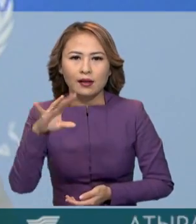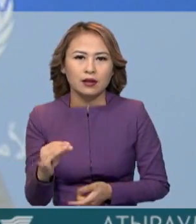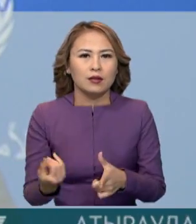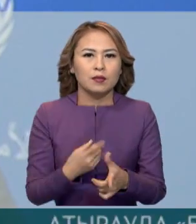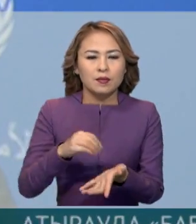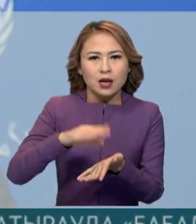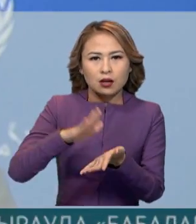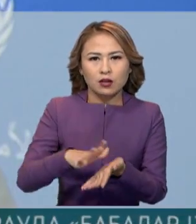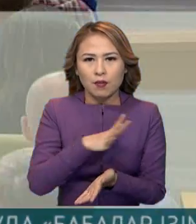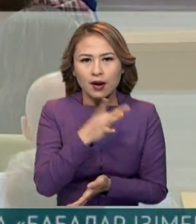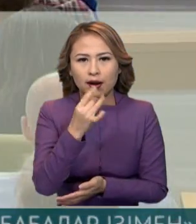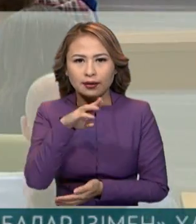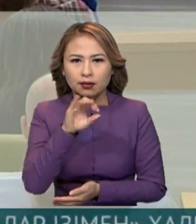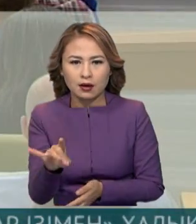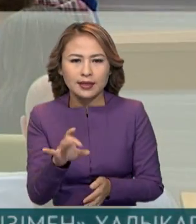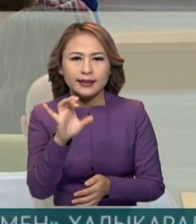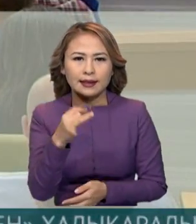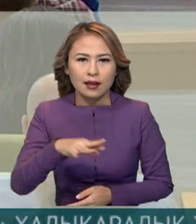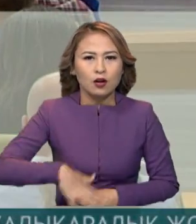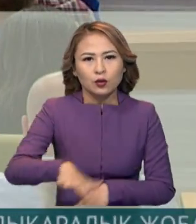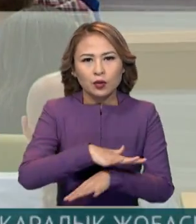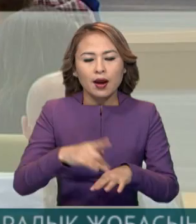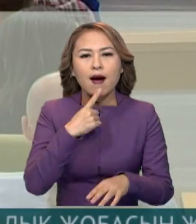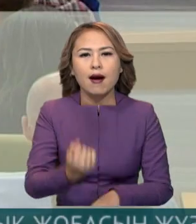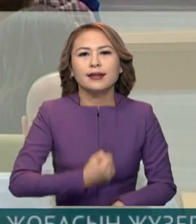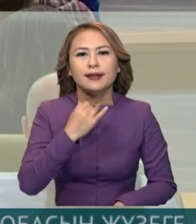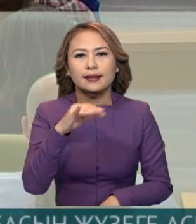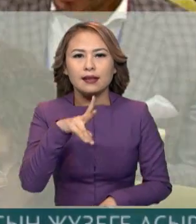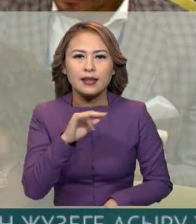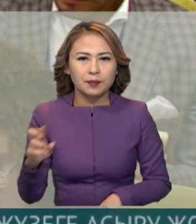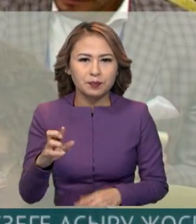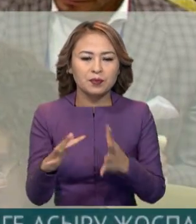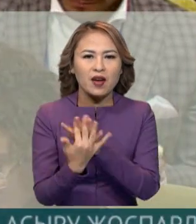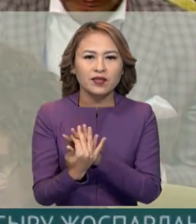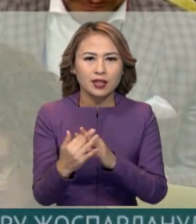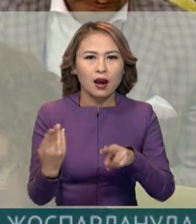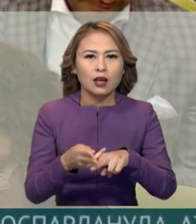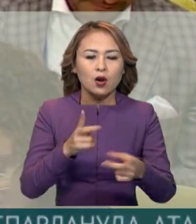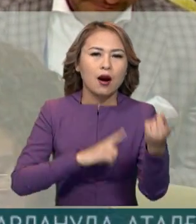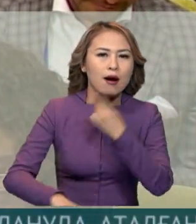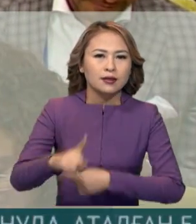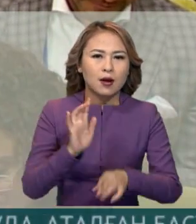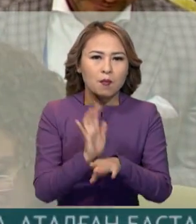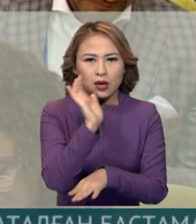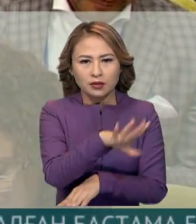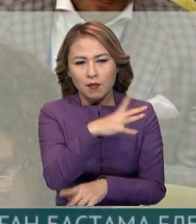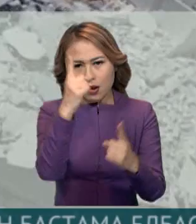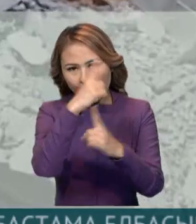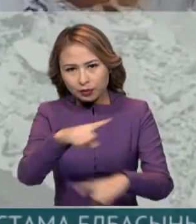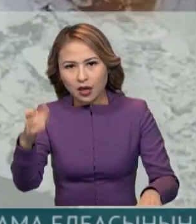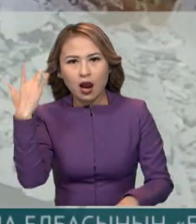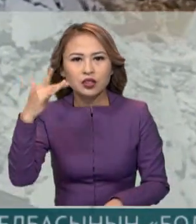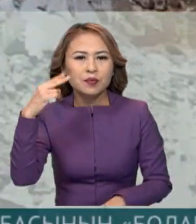мәлімдеді. Бірер күн бұрын Рейтер агенттігі Сирия үкіметінің әскері Идли провинциясын қайтаруға әзірленіп жатыр деп хабарлаған